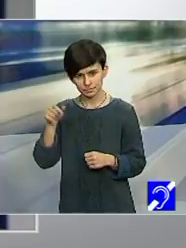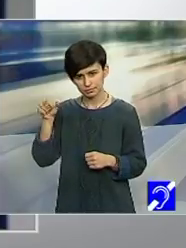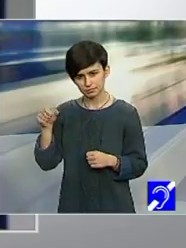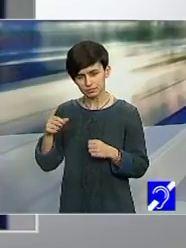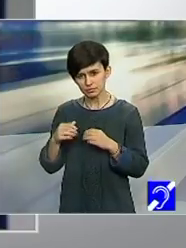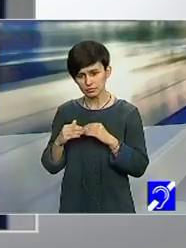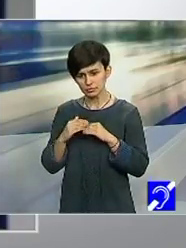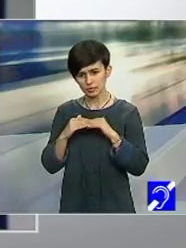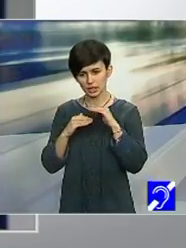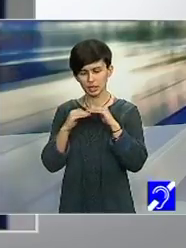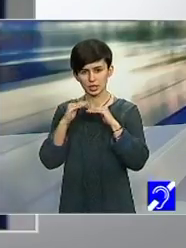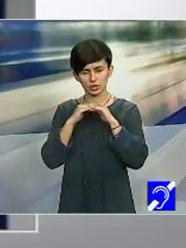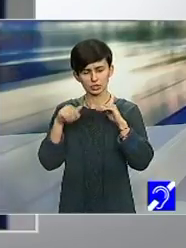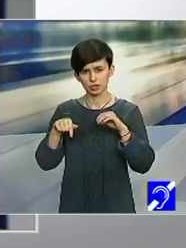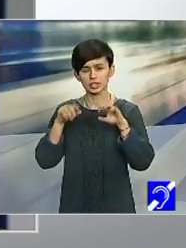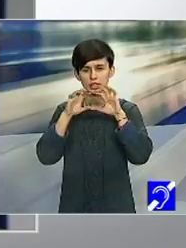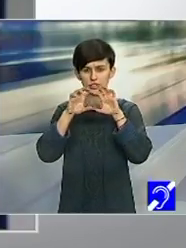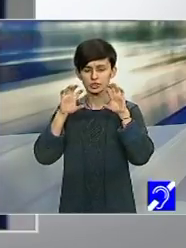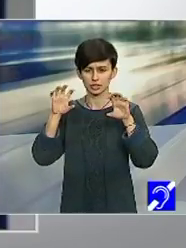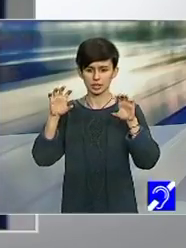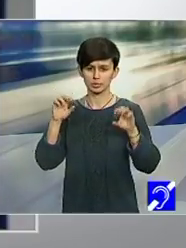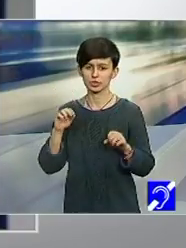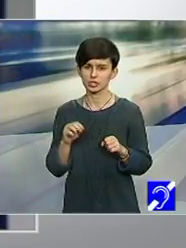construcția acestui muzeu,